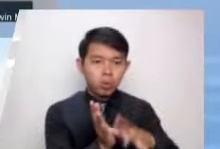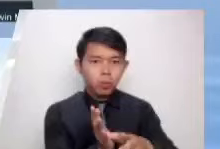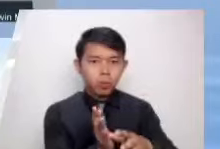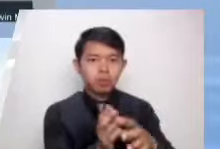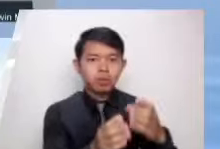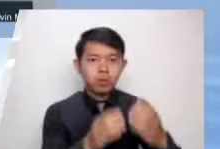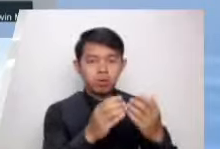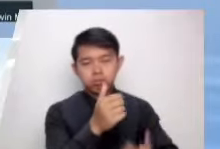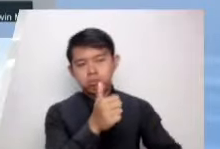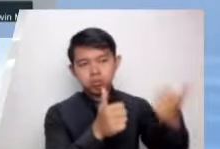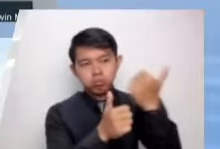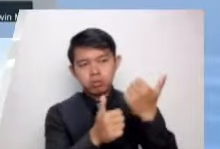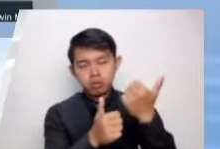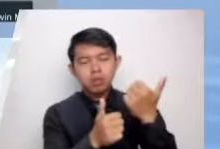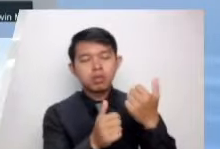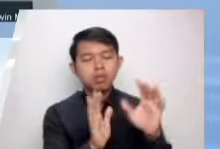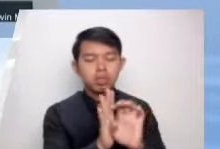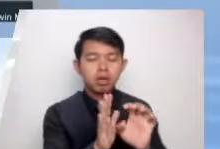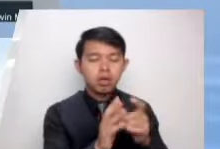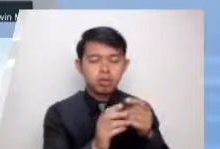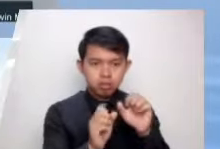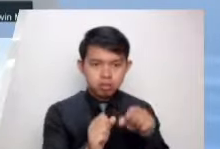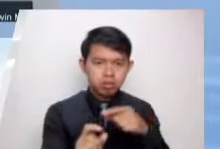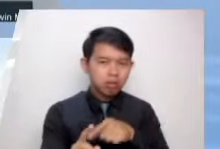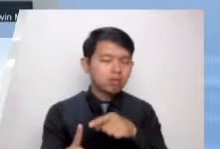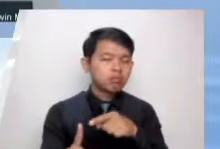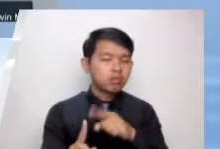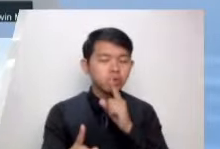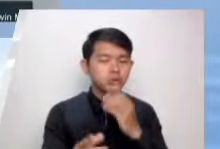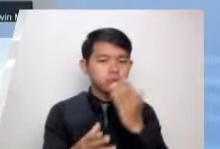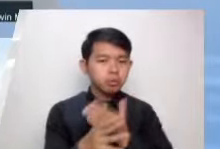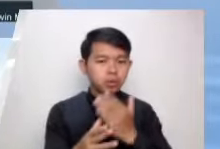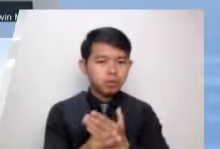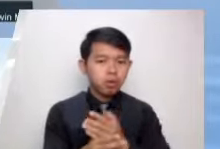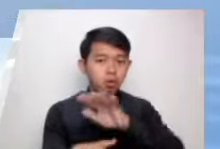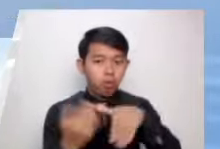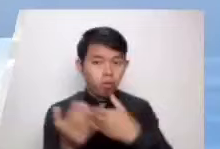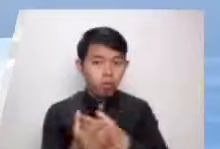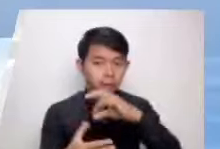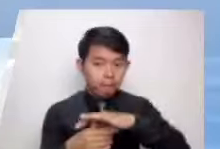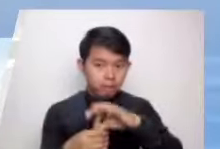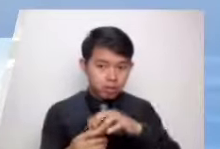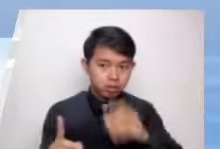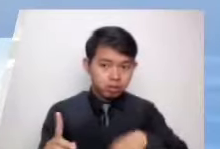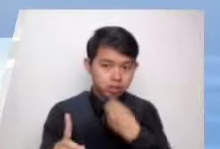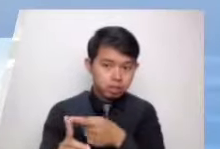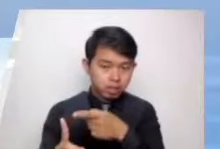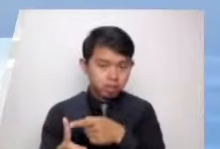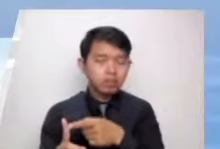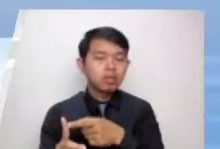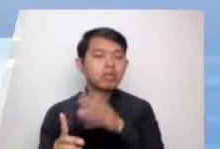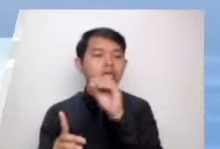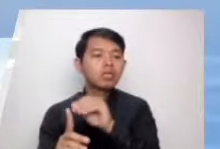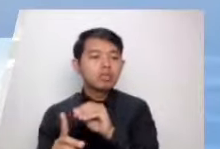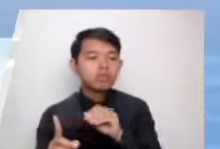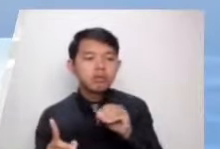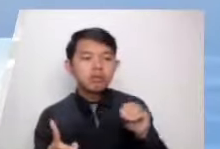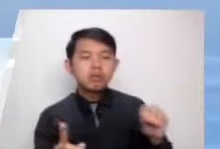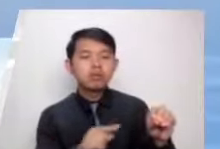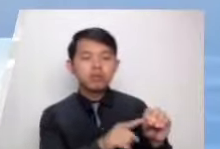katulad ng Korte Suprema, na sadyang sila ay nuisance candidates, lahat po ng boto na binigay sa kanila ay ibibigay po doon sa